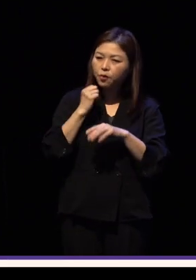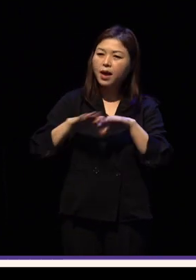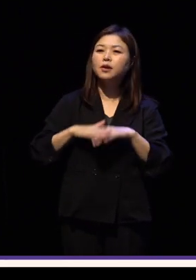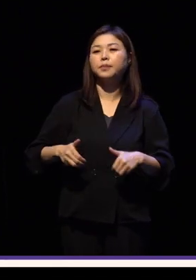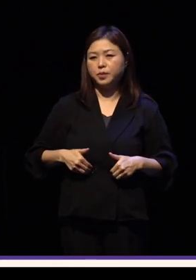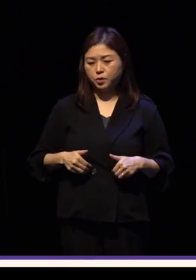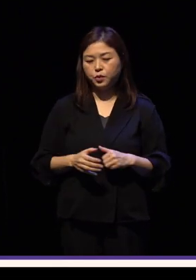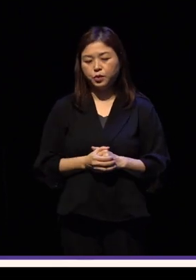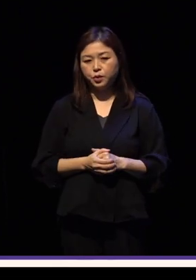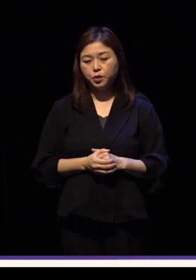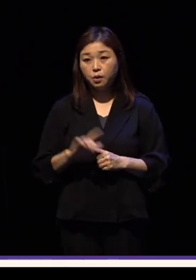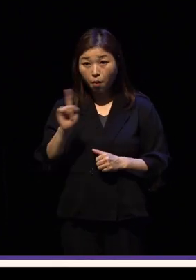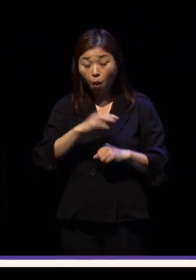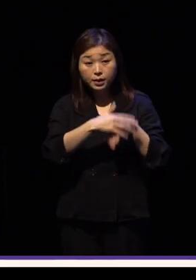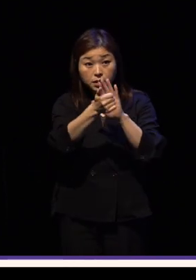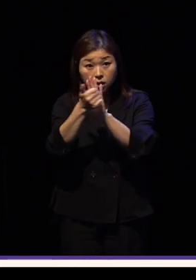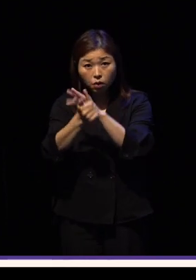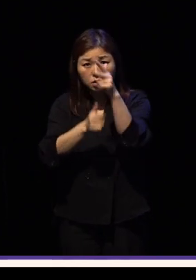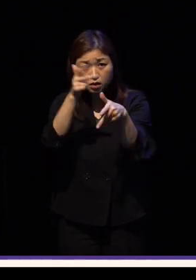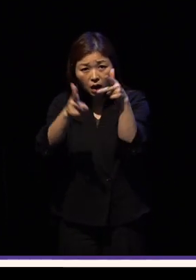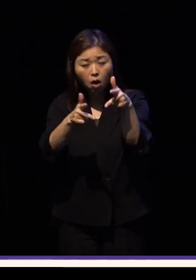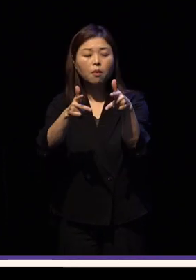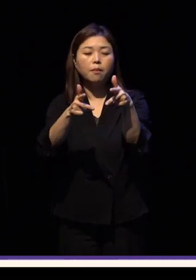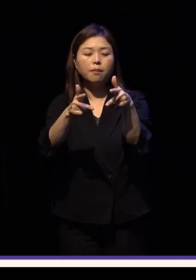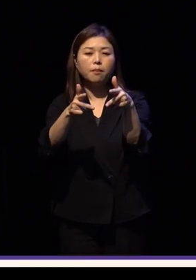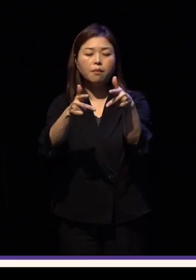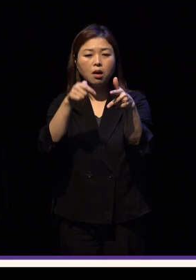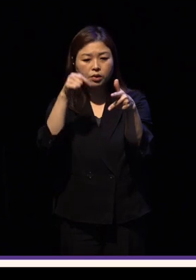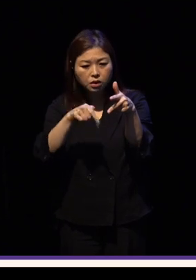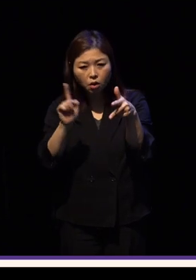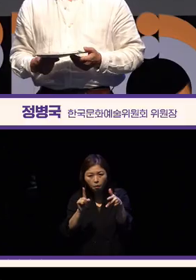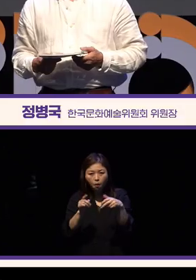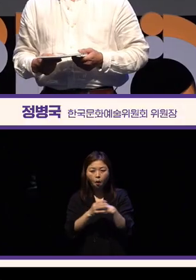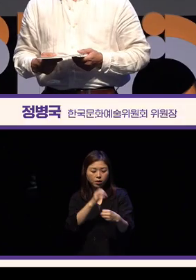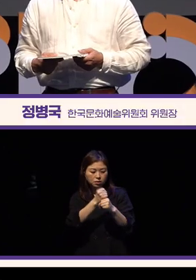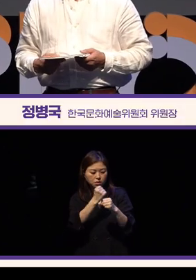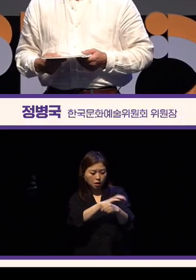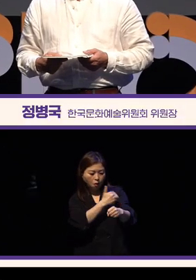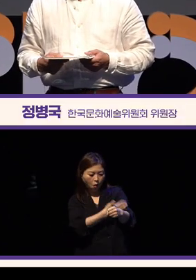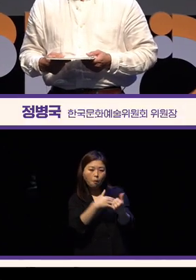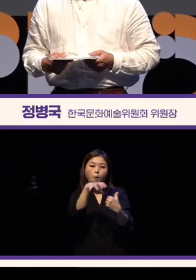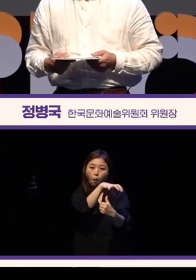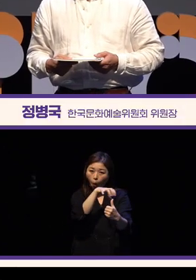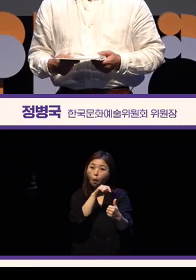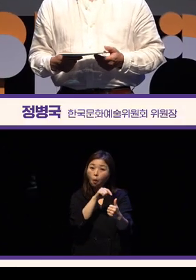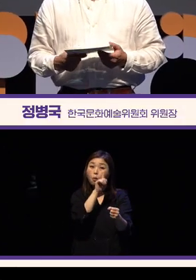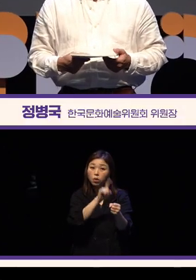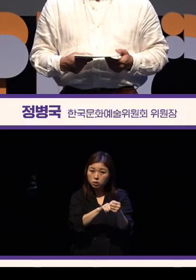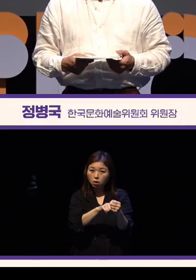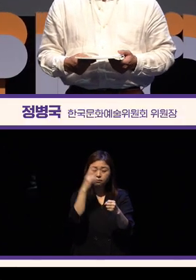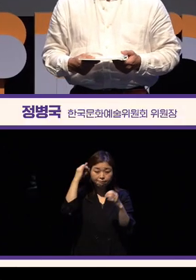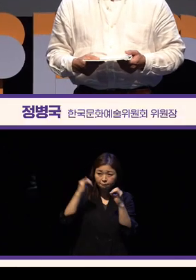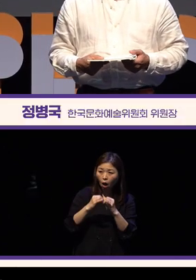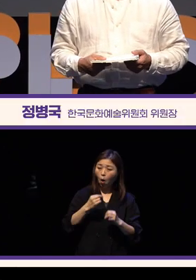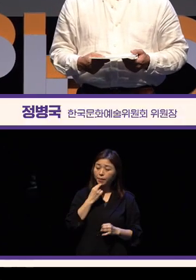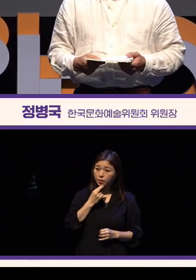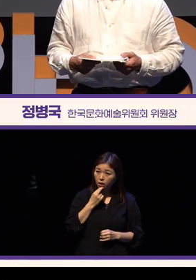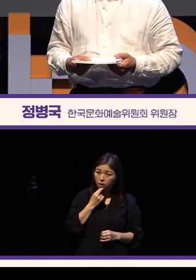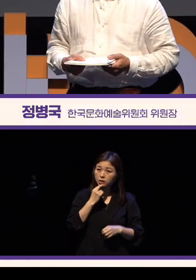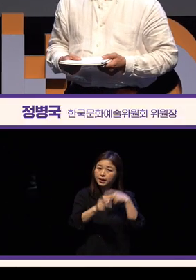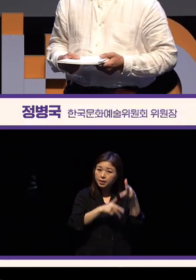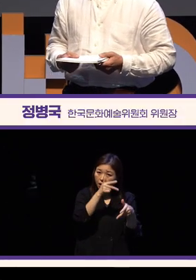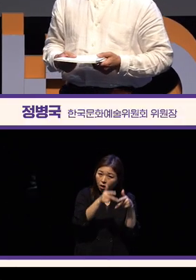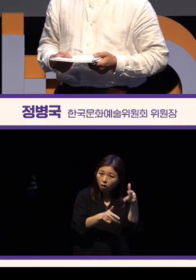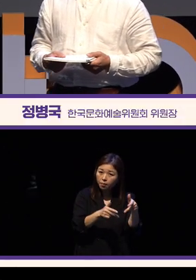대로 지원 사업 내에서부터 저작권 보호를 위한 저작권 동의를 얻지 못한